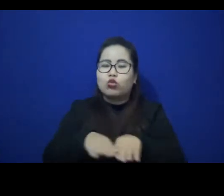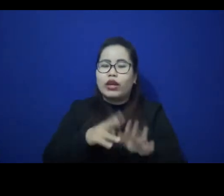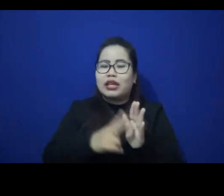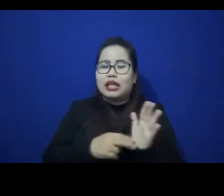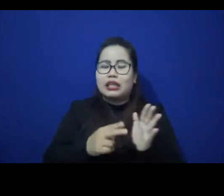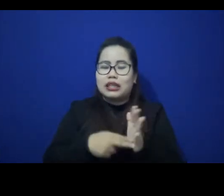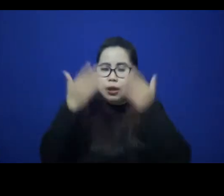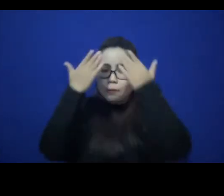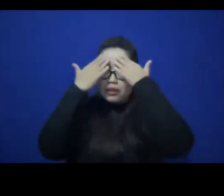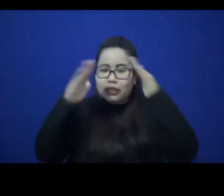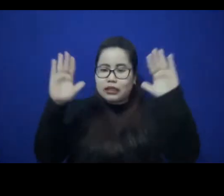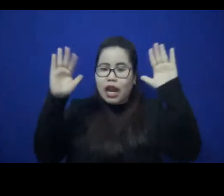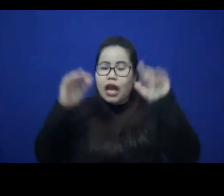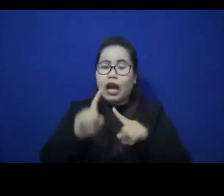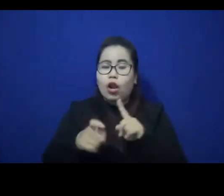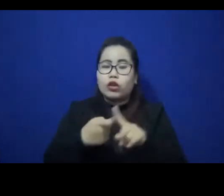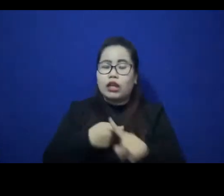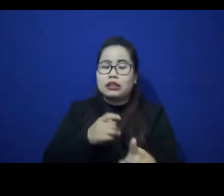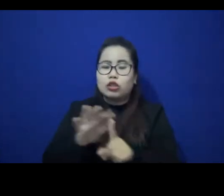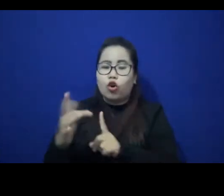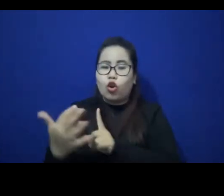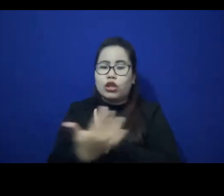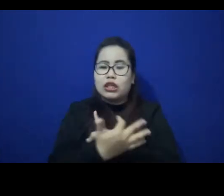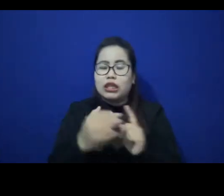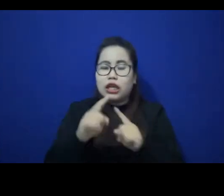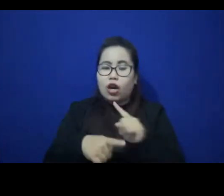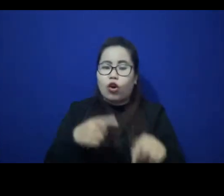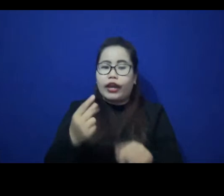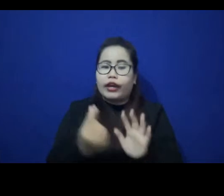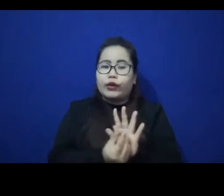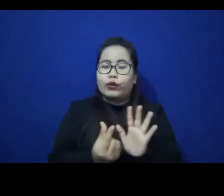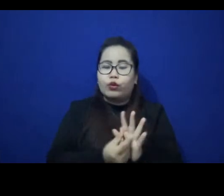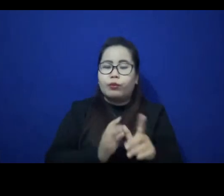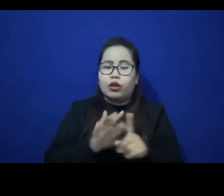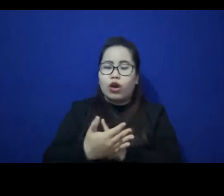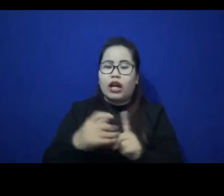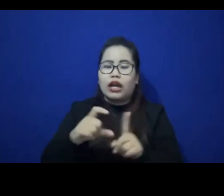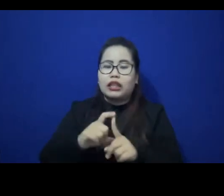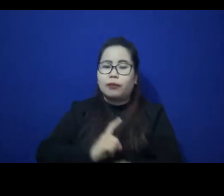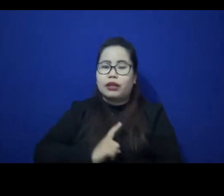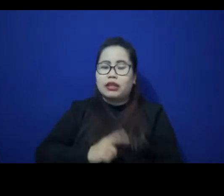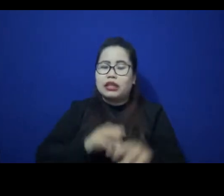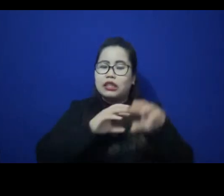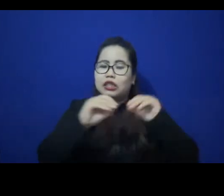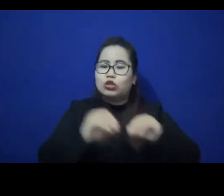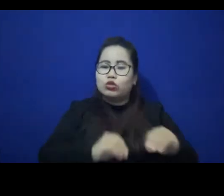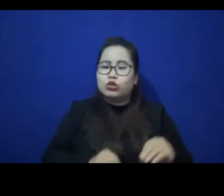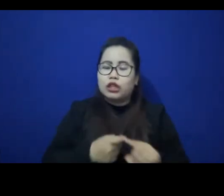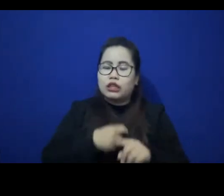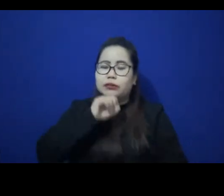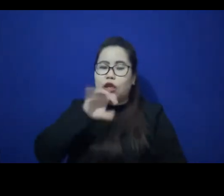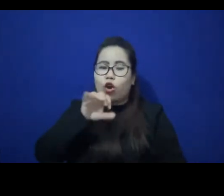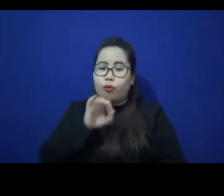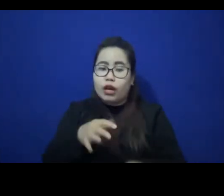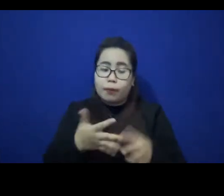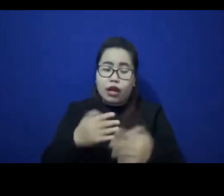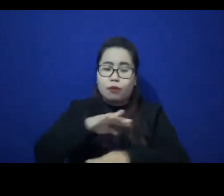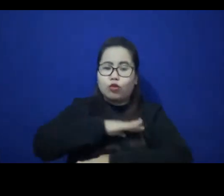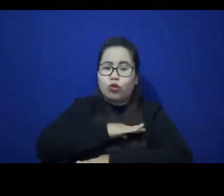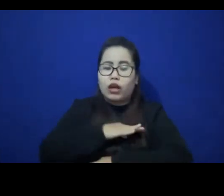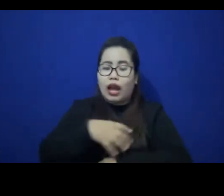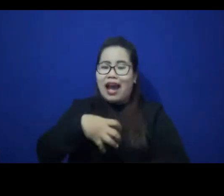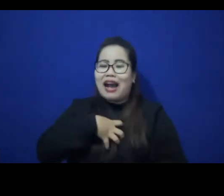secara sosiologis RUU perlindungan data pribadi disusun sebagai jawaban atas kebutuhan untuk melindungi hak